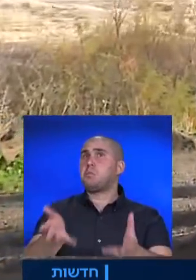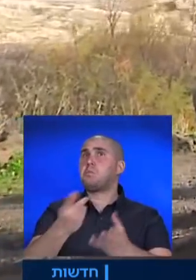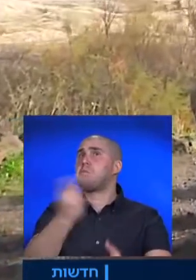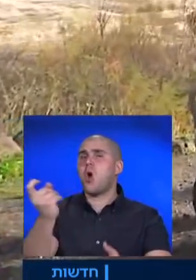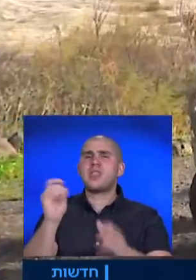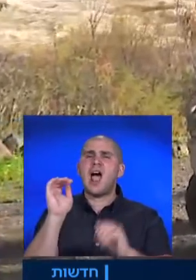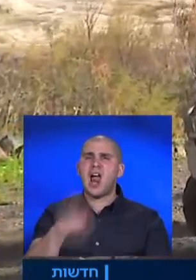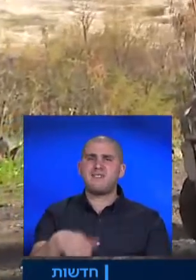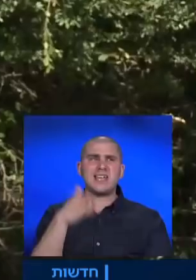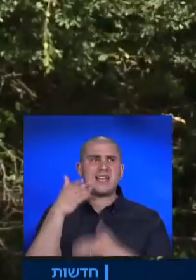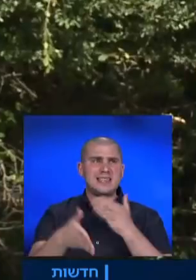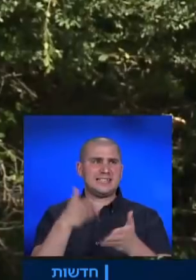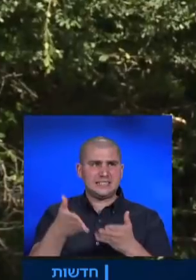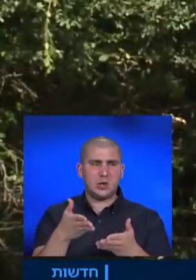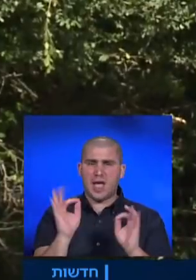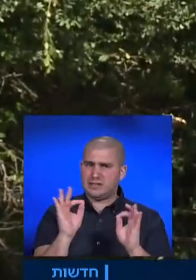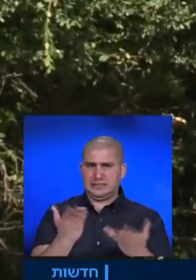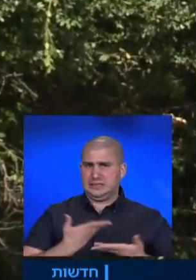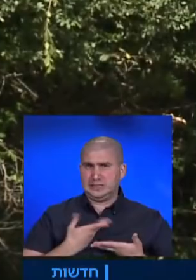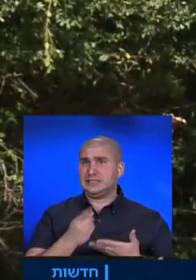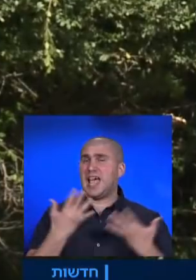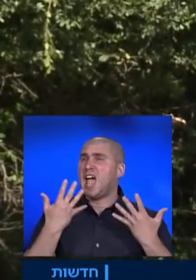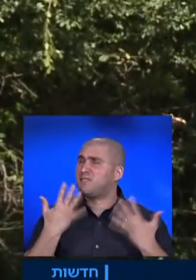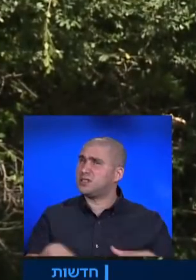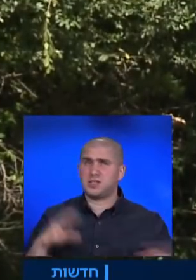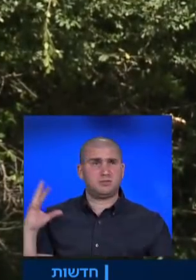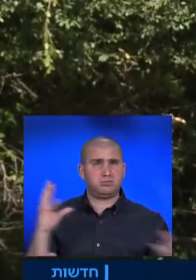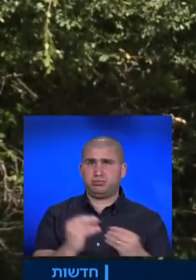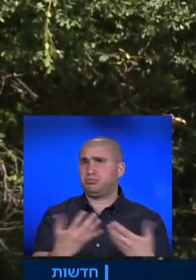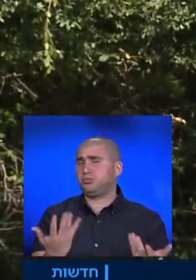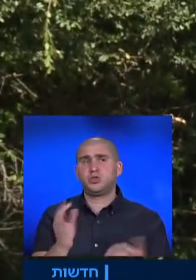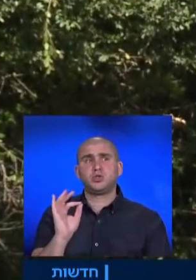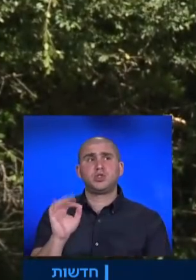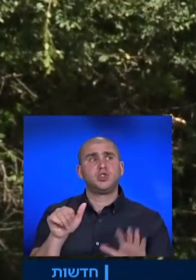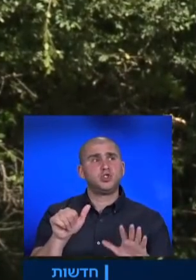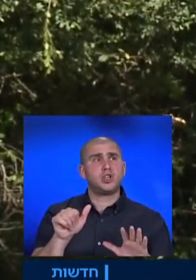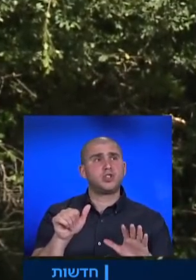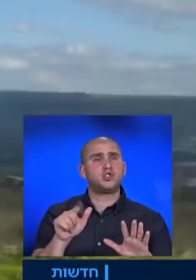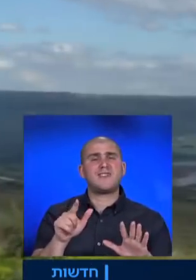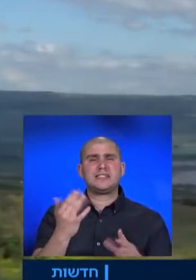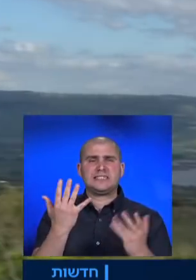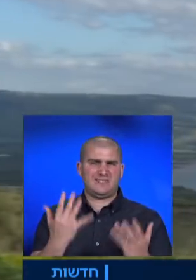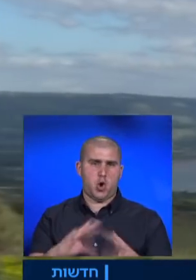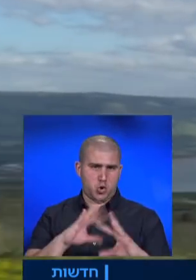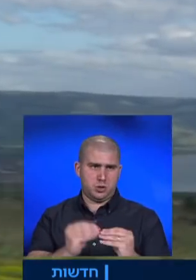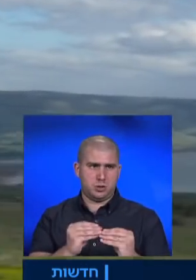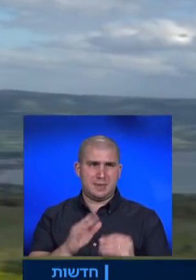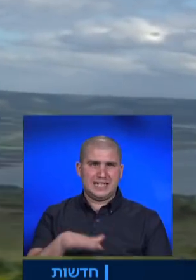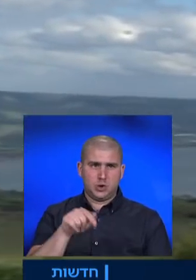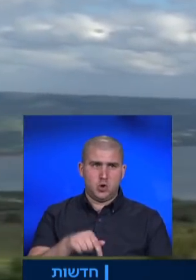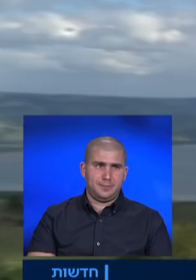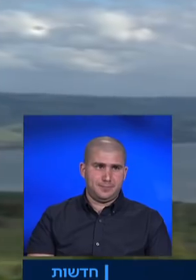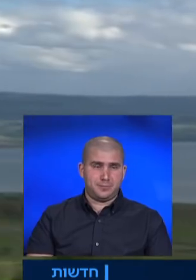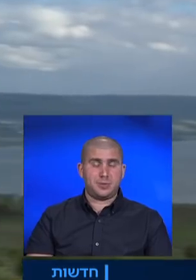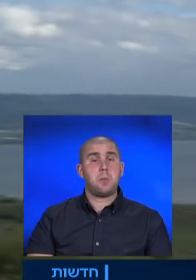כניסות שלא היו. זה הפסדים בשש ושבע ספרות בסך הכל האזור הזה. כך או כך